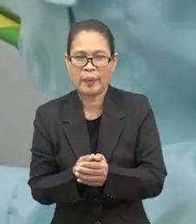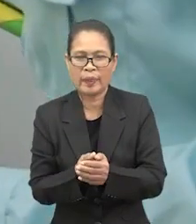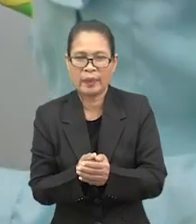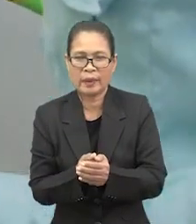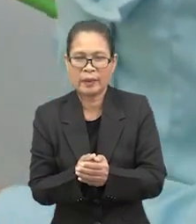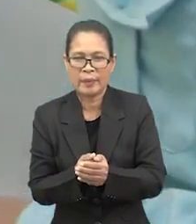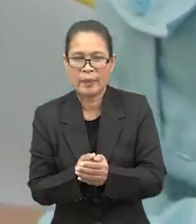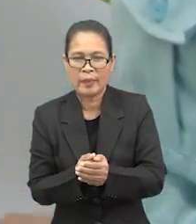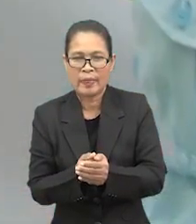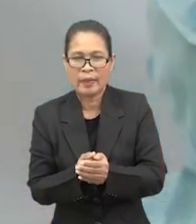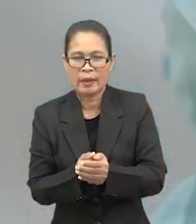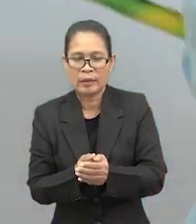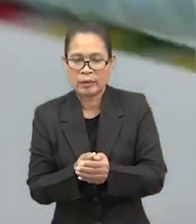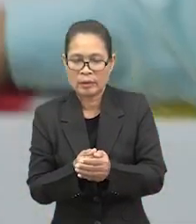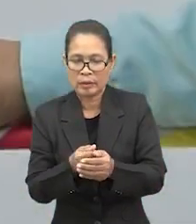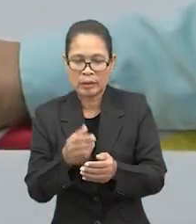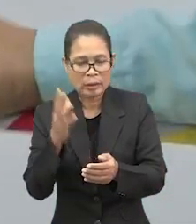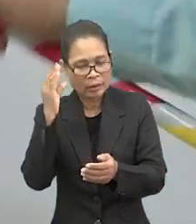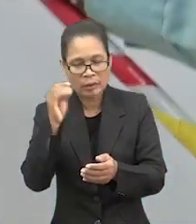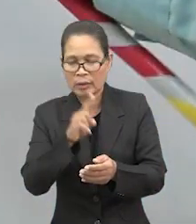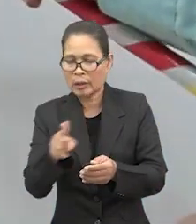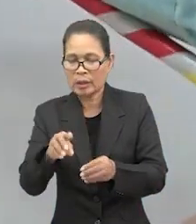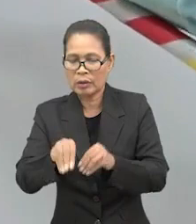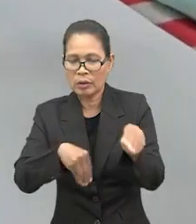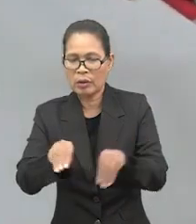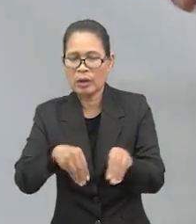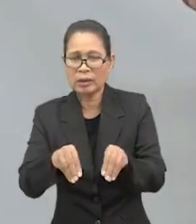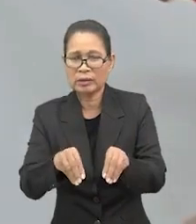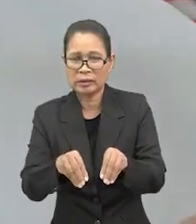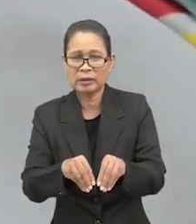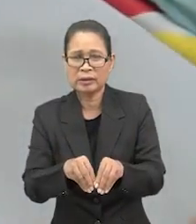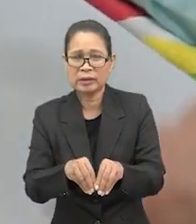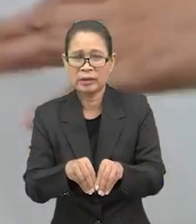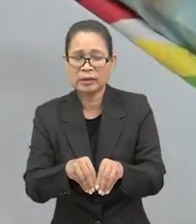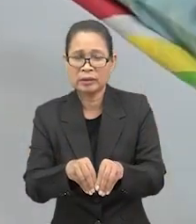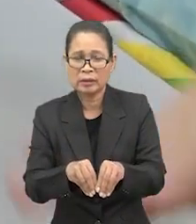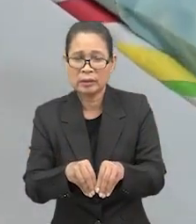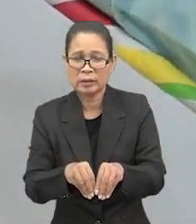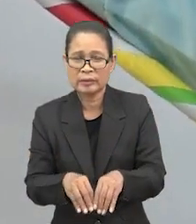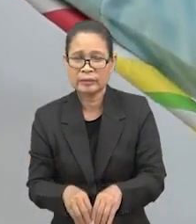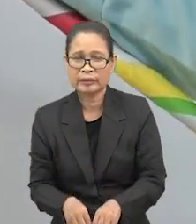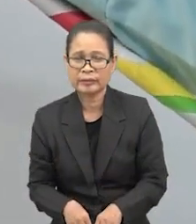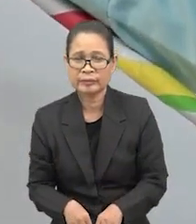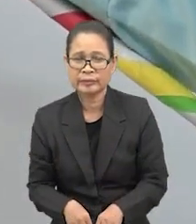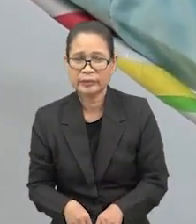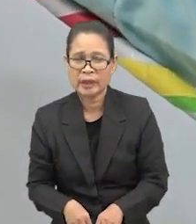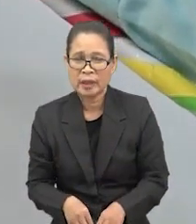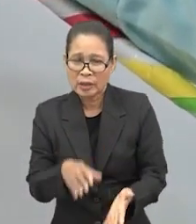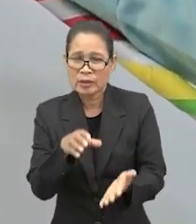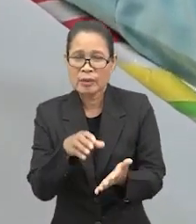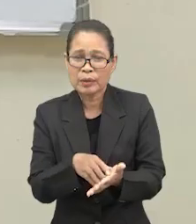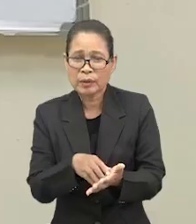miên miên tiếng ọ. Và tôi mà tiết quạt lụa chẳng phê để lụa xua tha